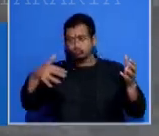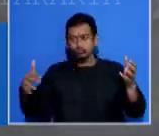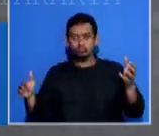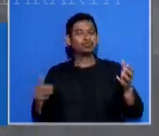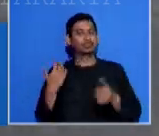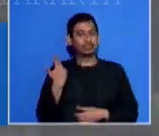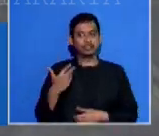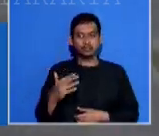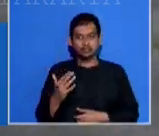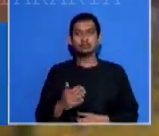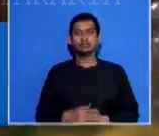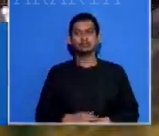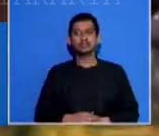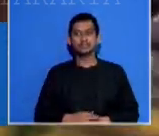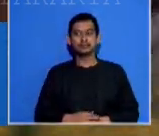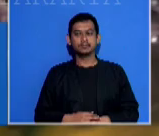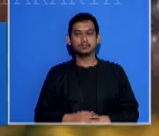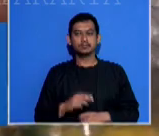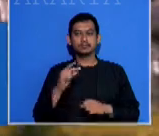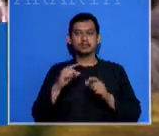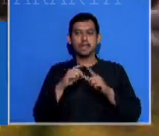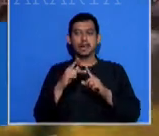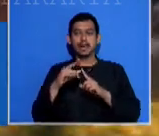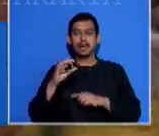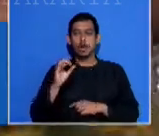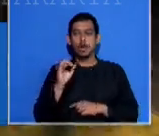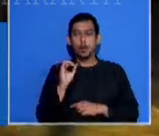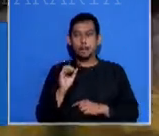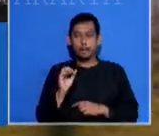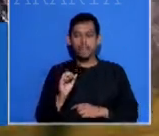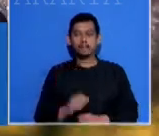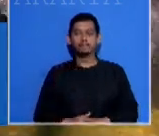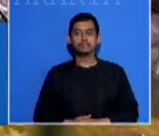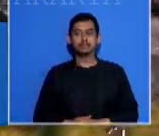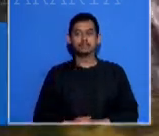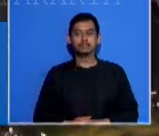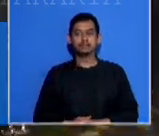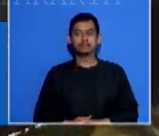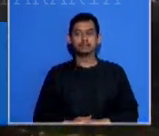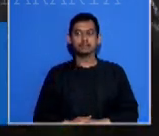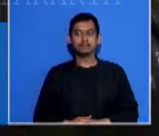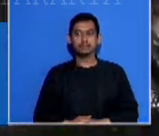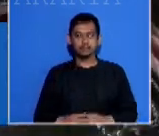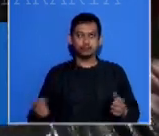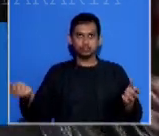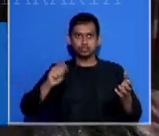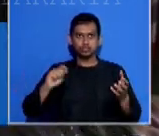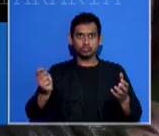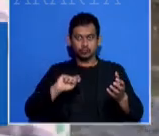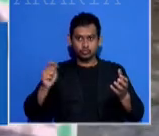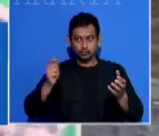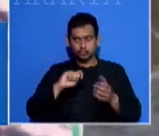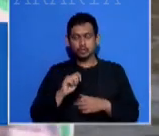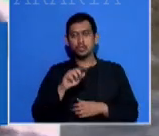ingkang katindakaken dening Rahno saking modalan bangun taban Bantul menika. Rahno guyang mendanipun seminggu kaping